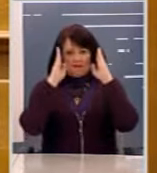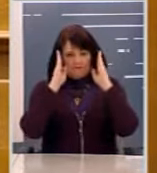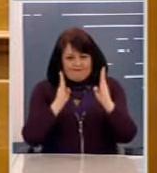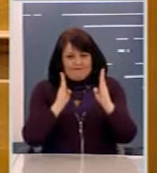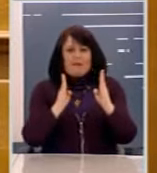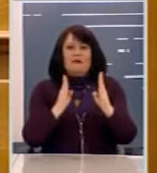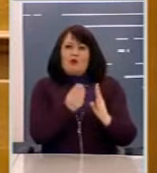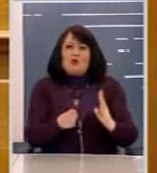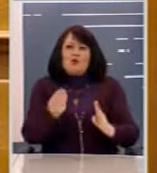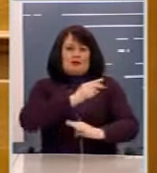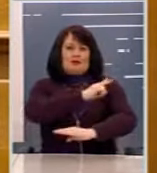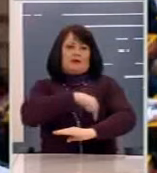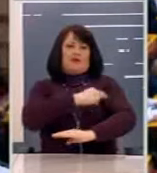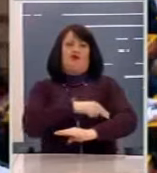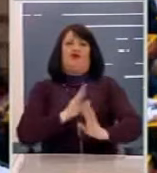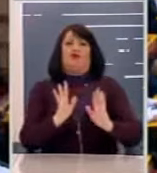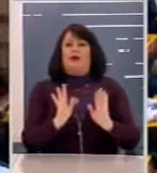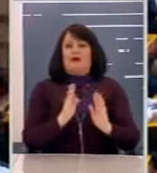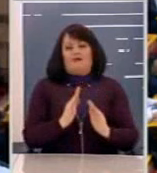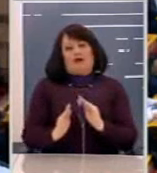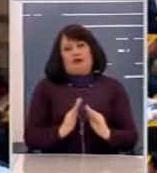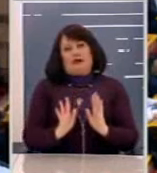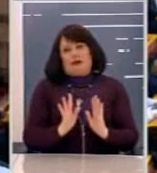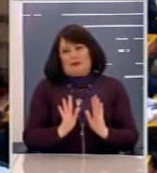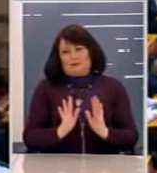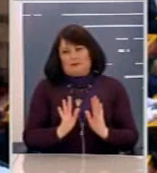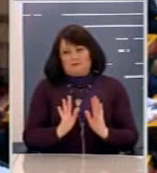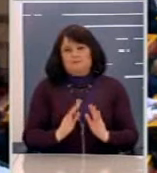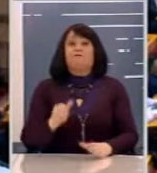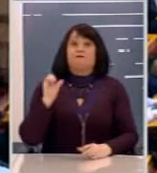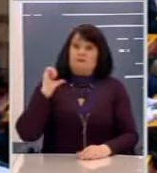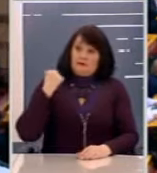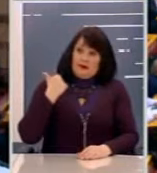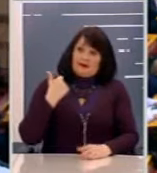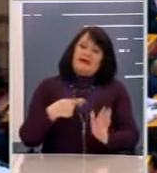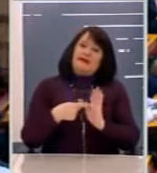φροντίδα. Και παρουσιάσαμε χθες